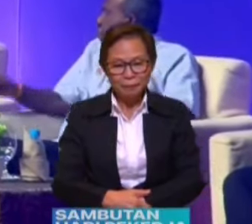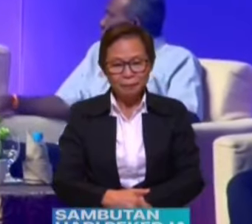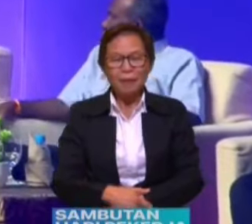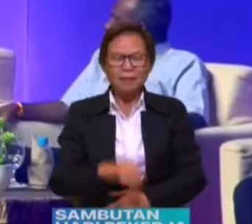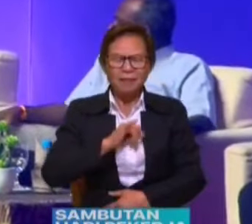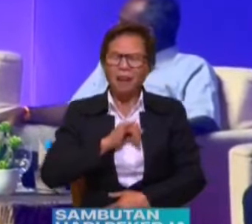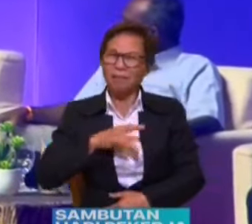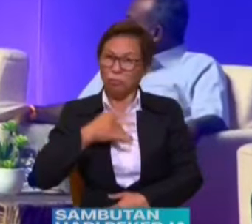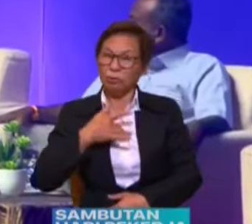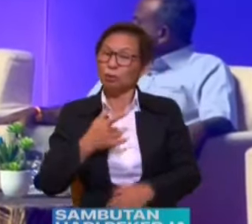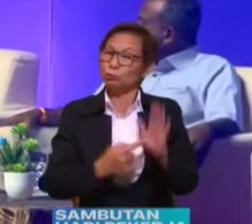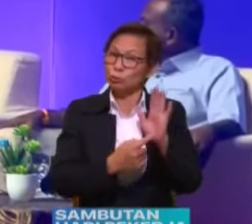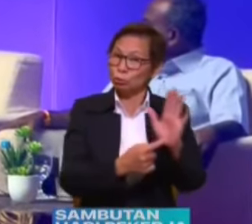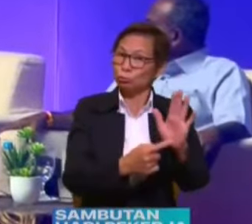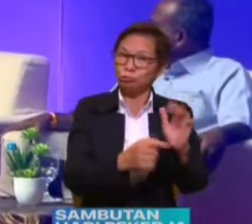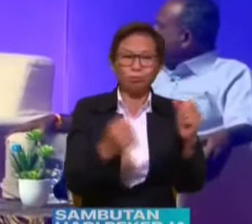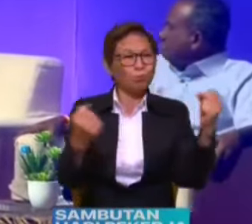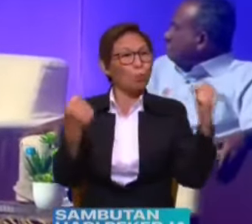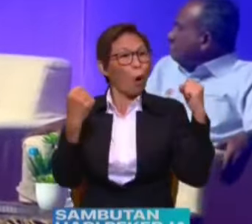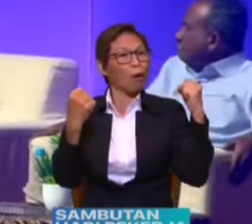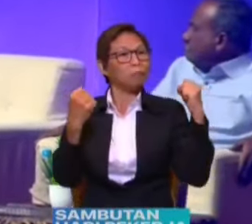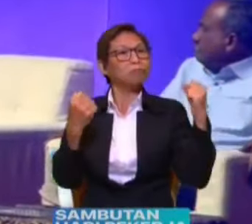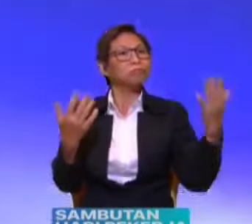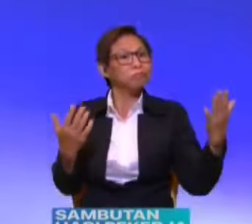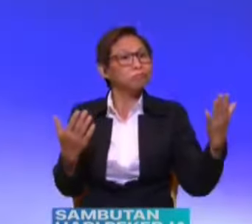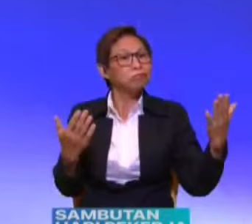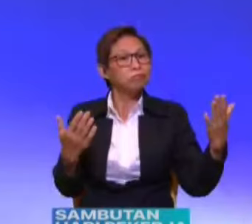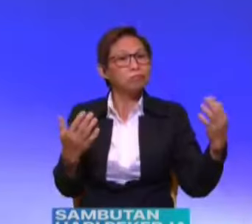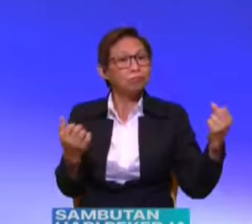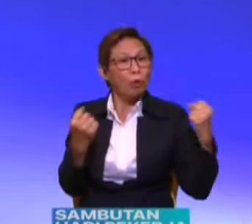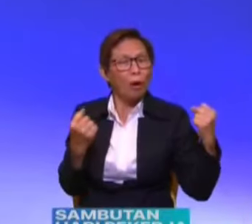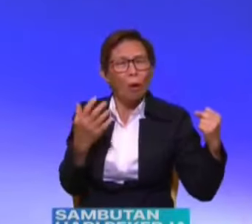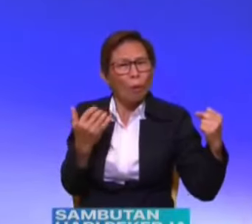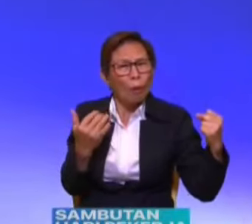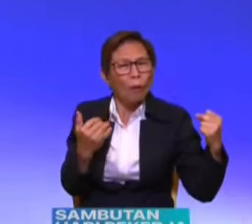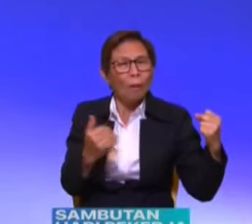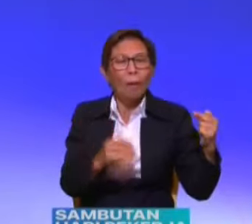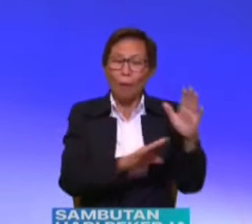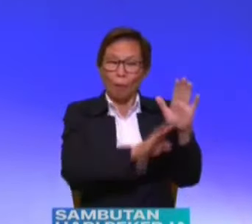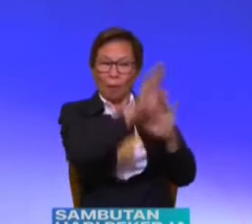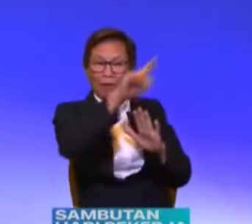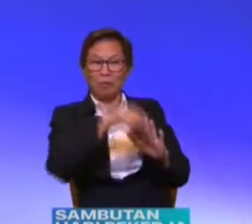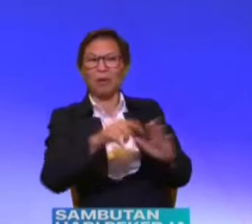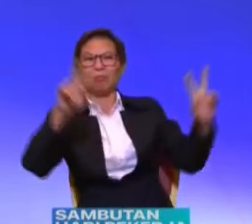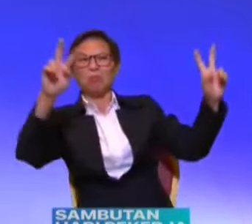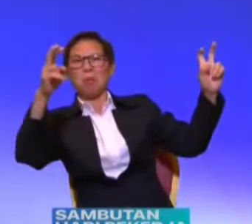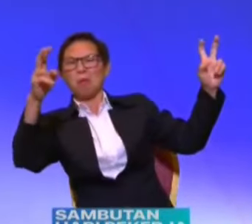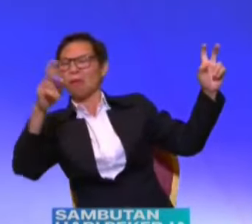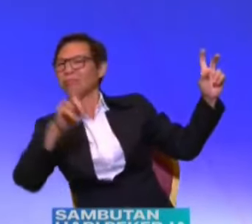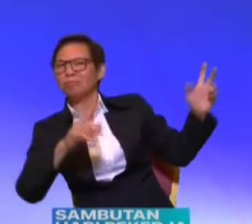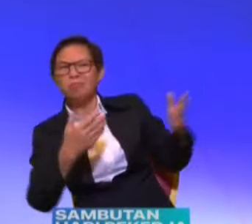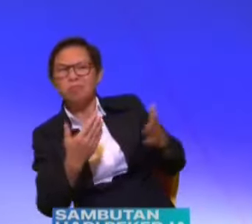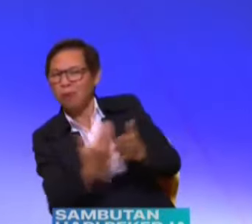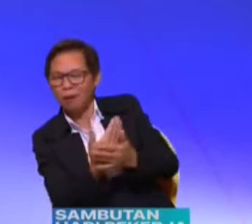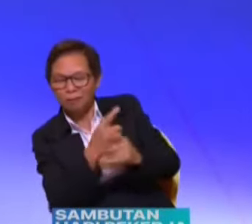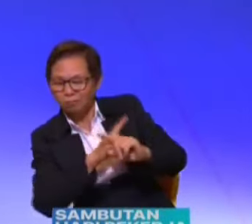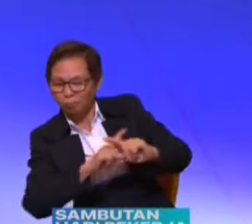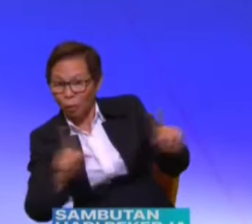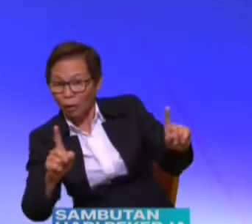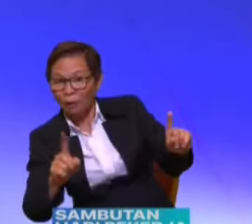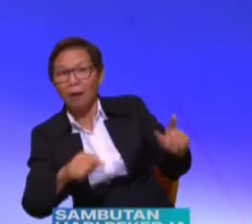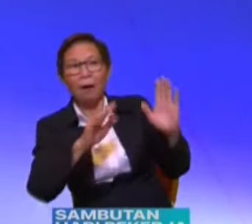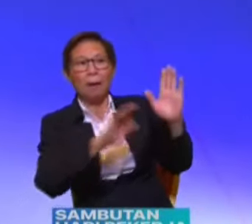Saya rasa ini indikasi yang cukup kuat bahawa Madani ini bukan slogan baru. Madani